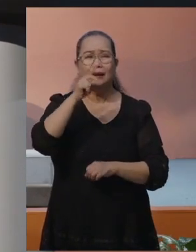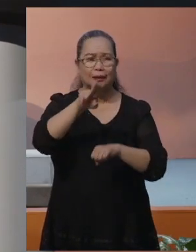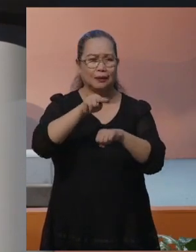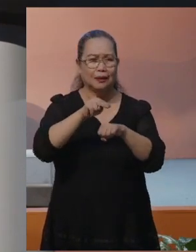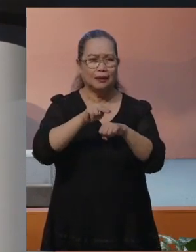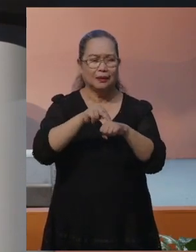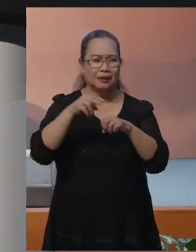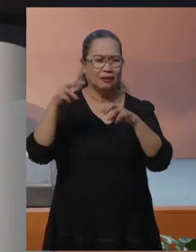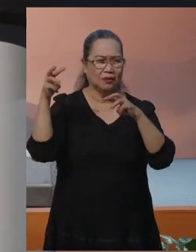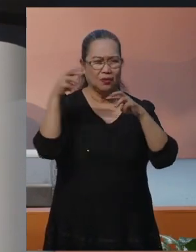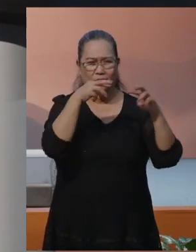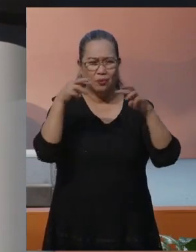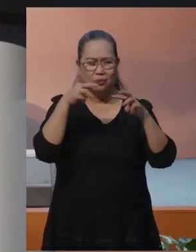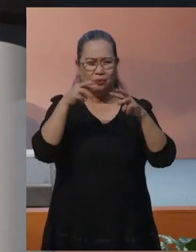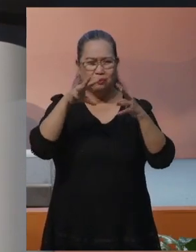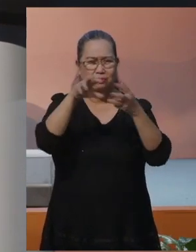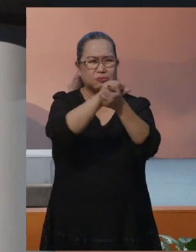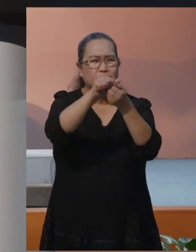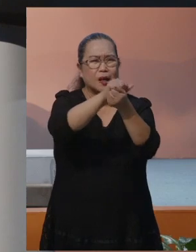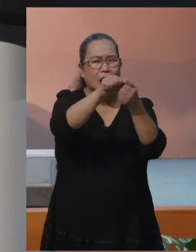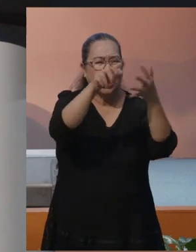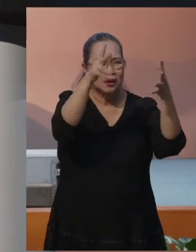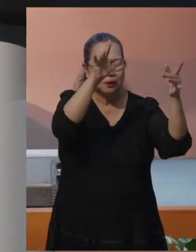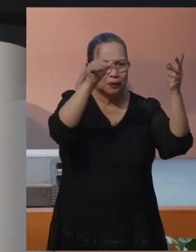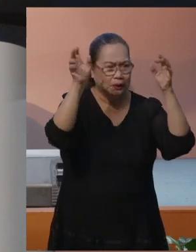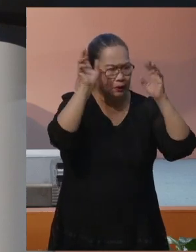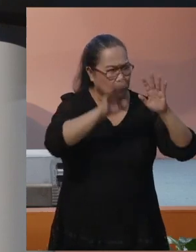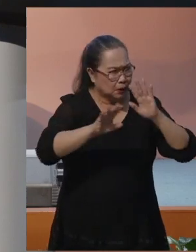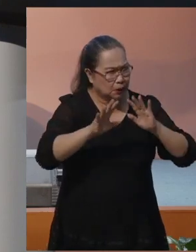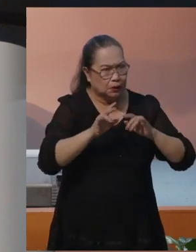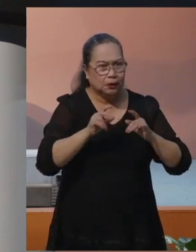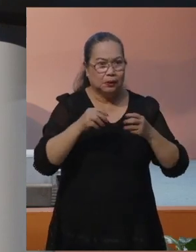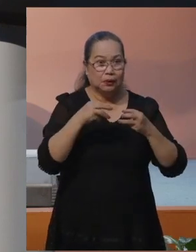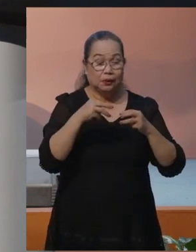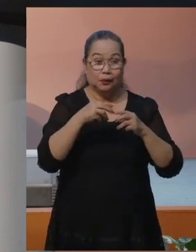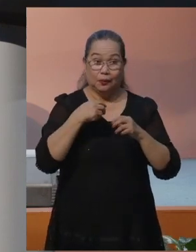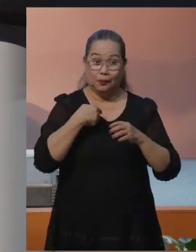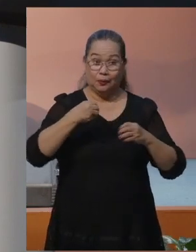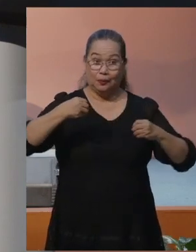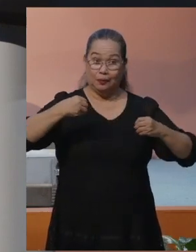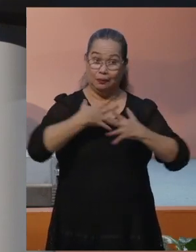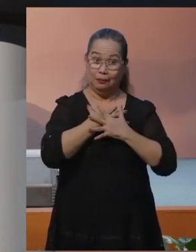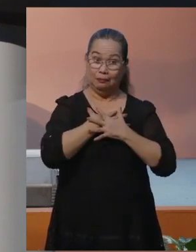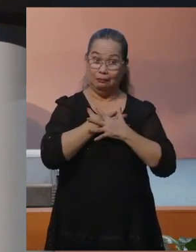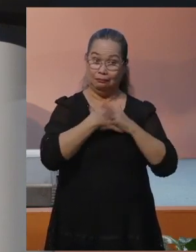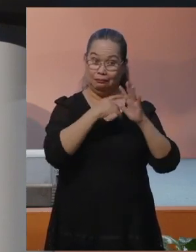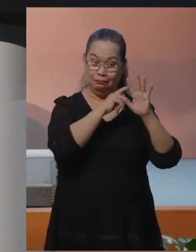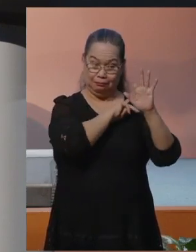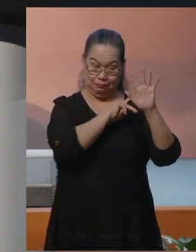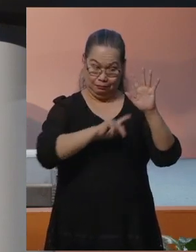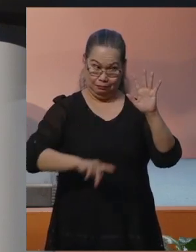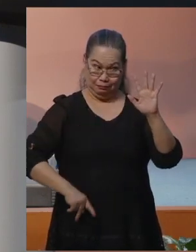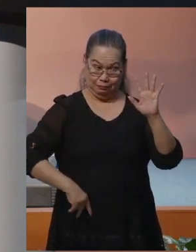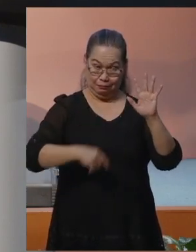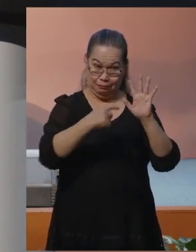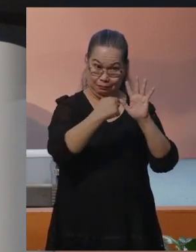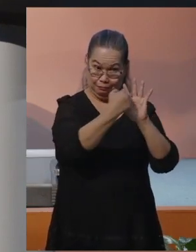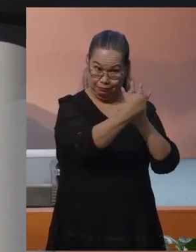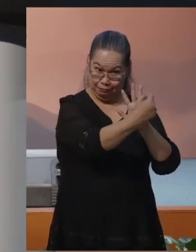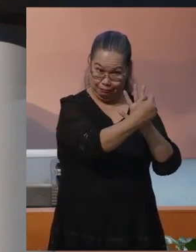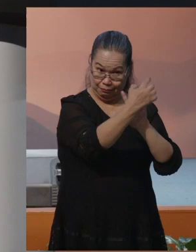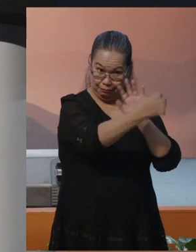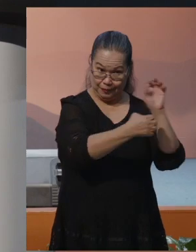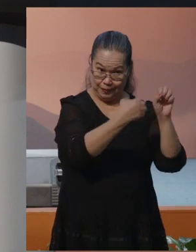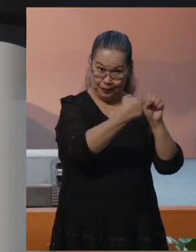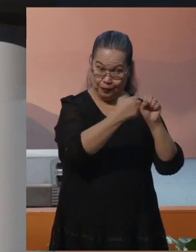and the peoples plot in vain? Bakit nga ba? Kasi una, makikita natin ang takot ng mga hari sa